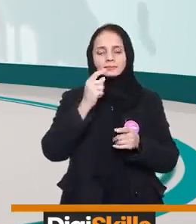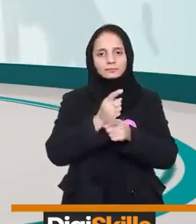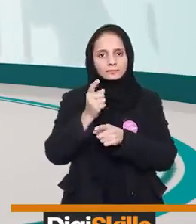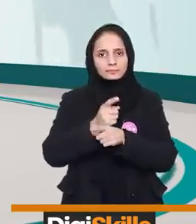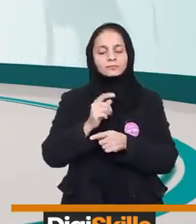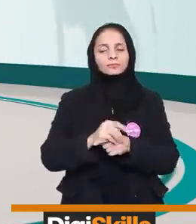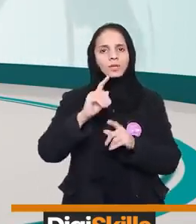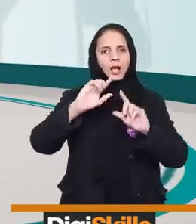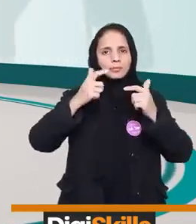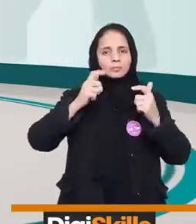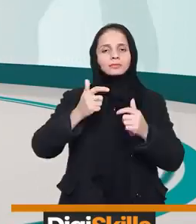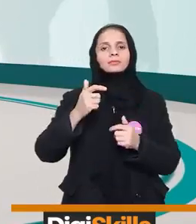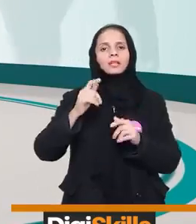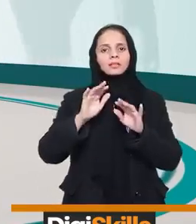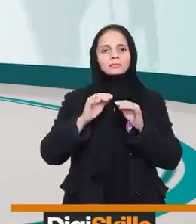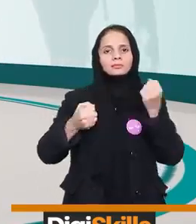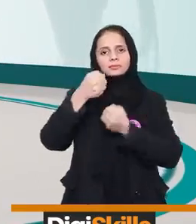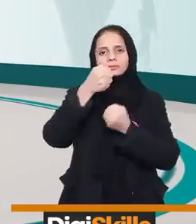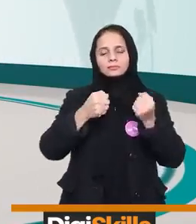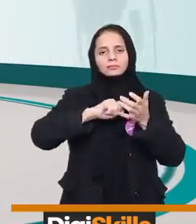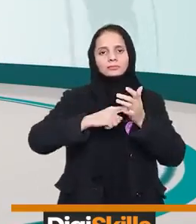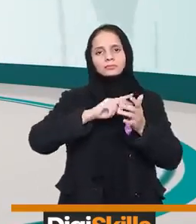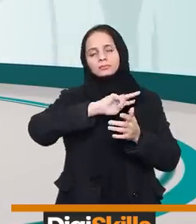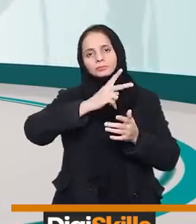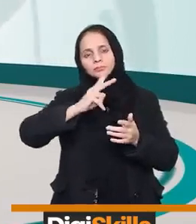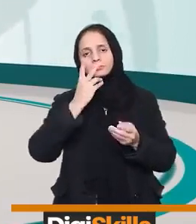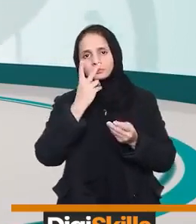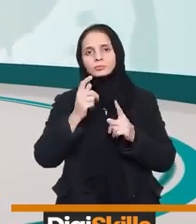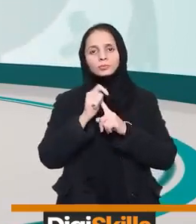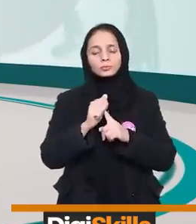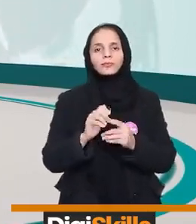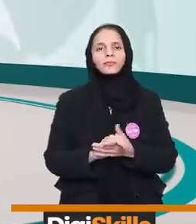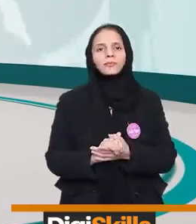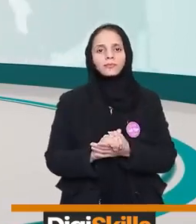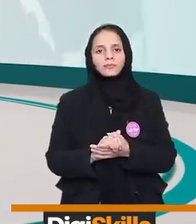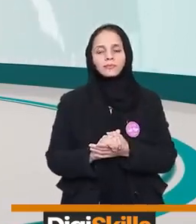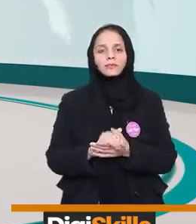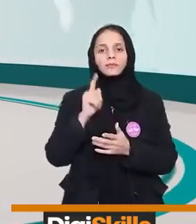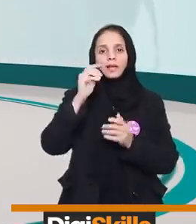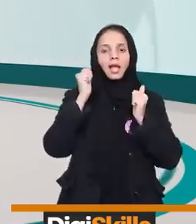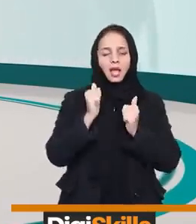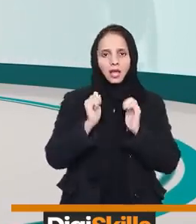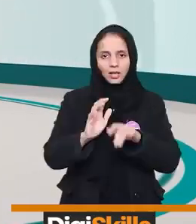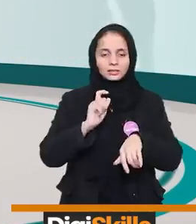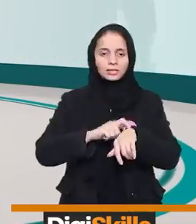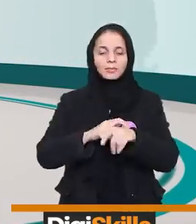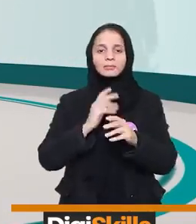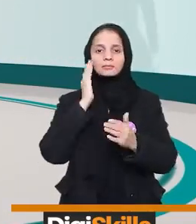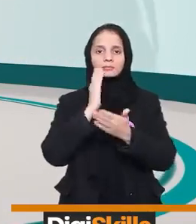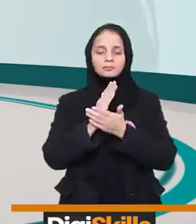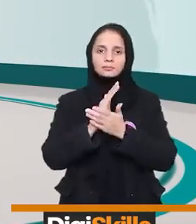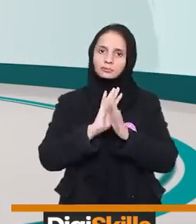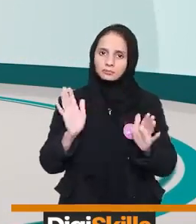لیسن ہے جو آٹوموبائل انڈسٹری سے نکلا ہے، which essentially means staying to the